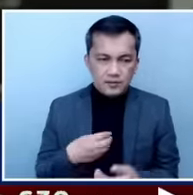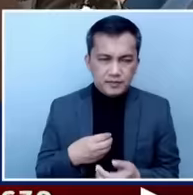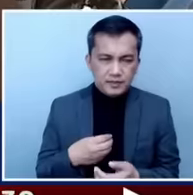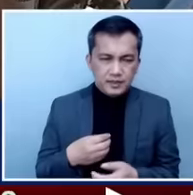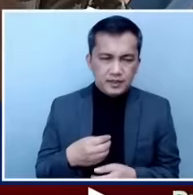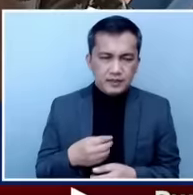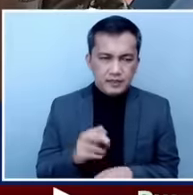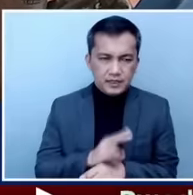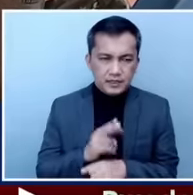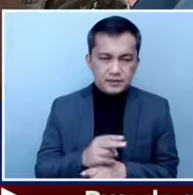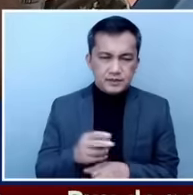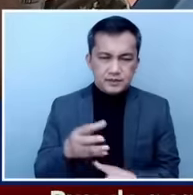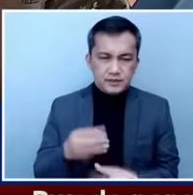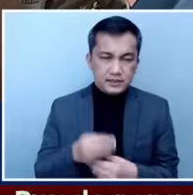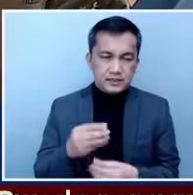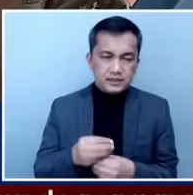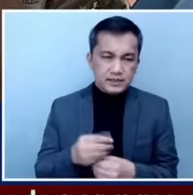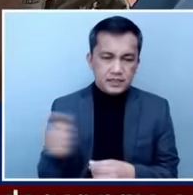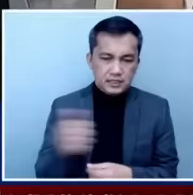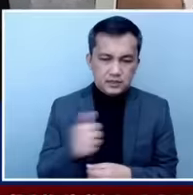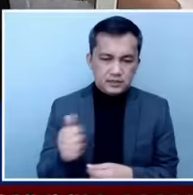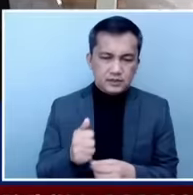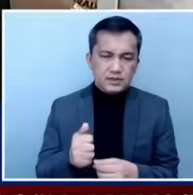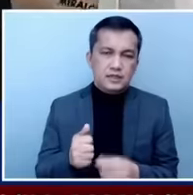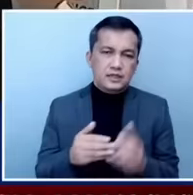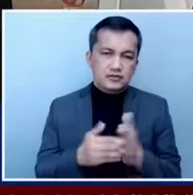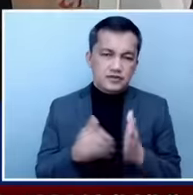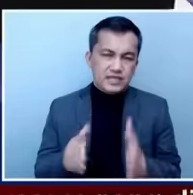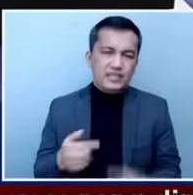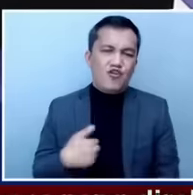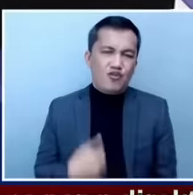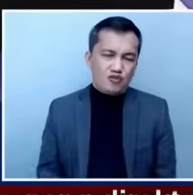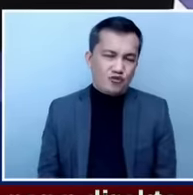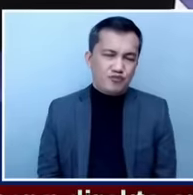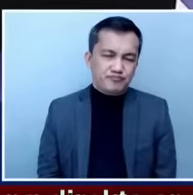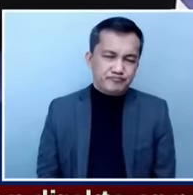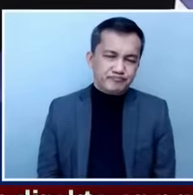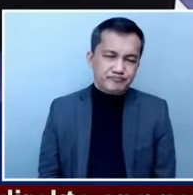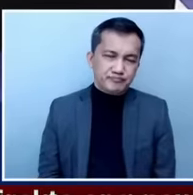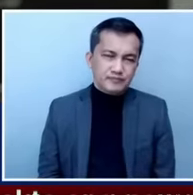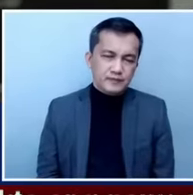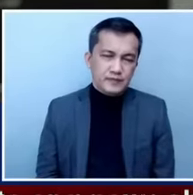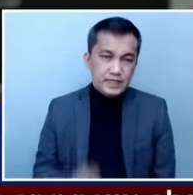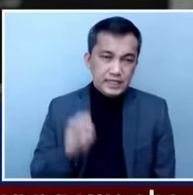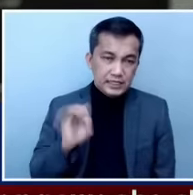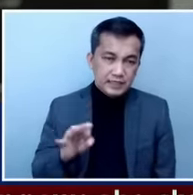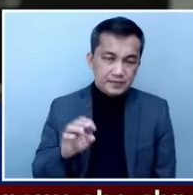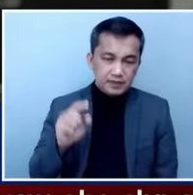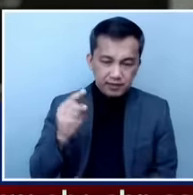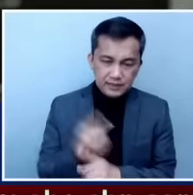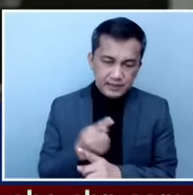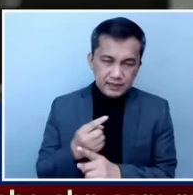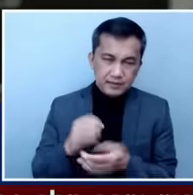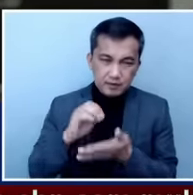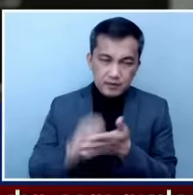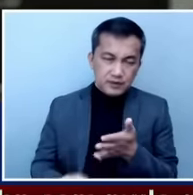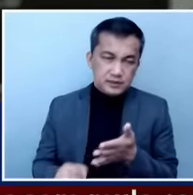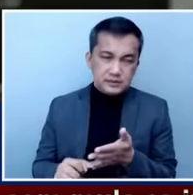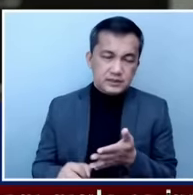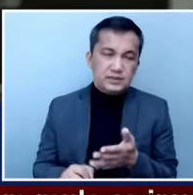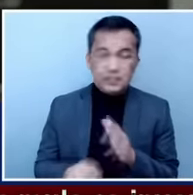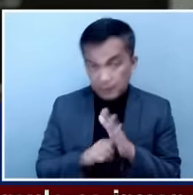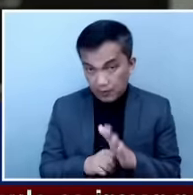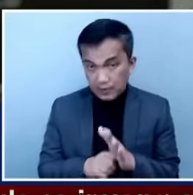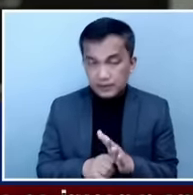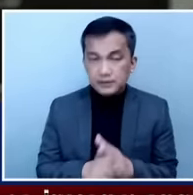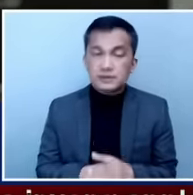sa allowance ng estudyante ko. Kung sakaling sa monthly mabawas yung, halimbawa lang